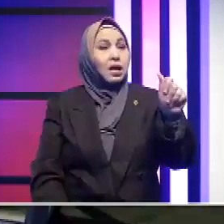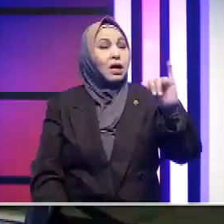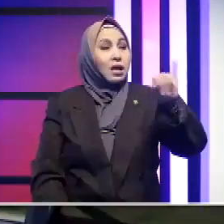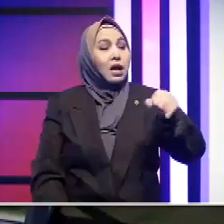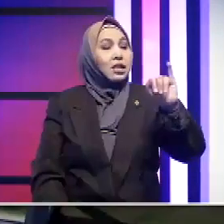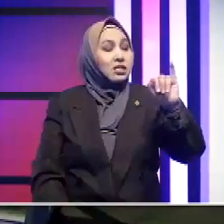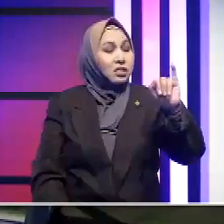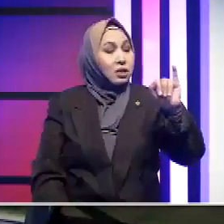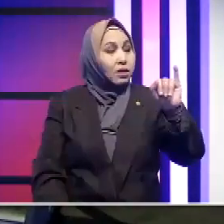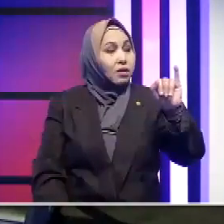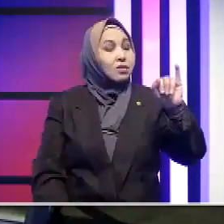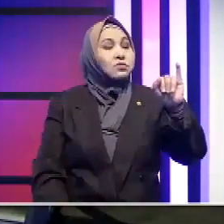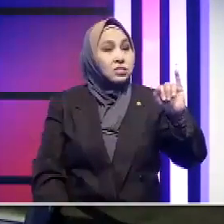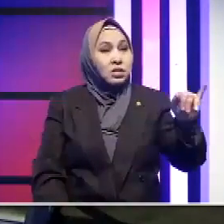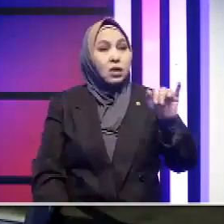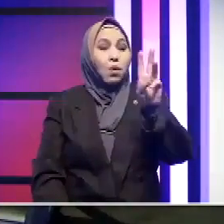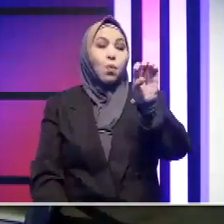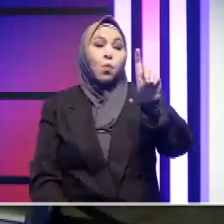facs Assalamualaikum